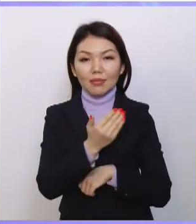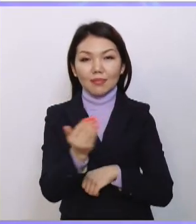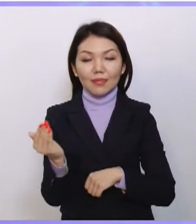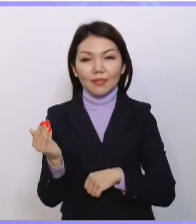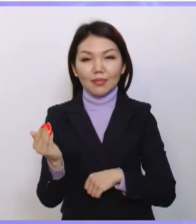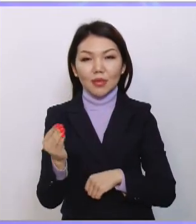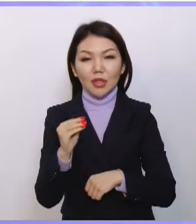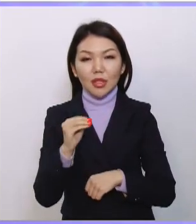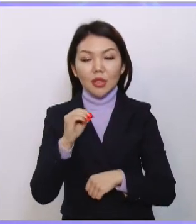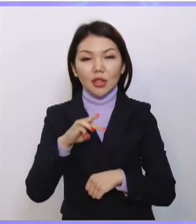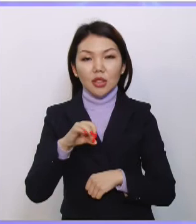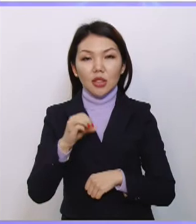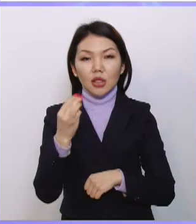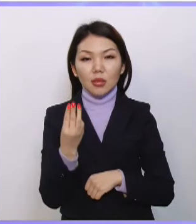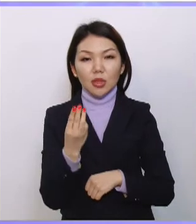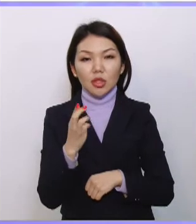Жемиш багы.